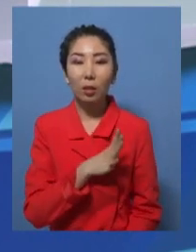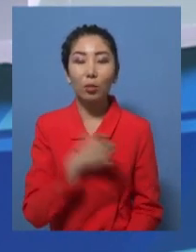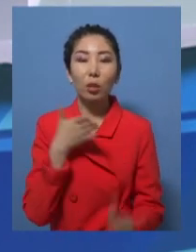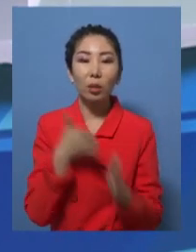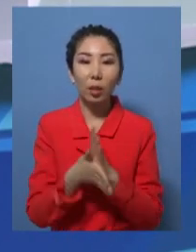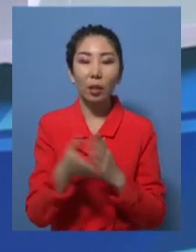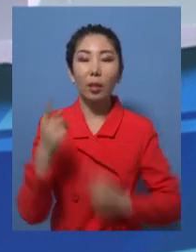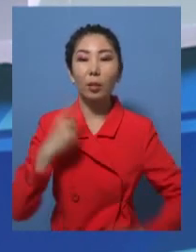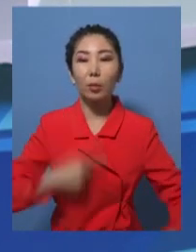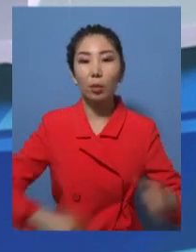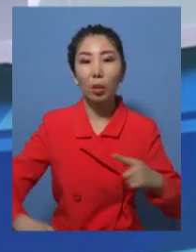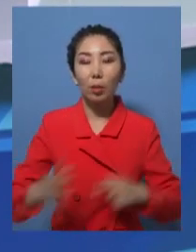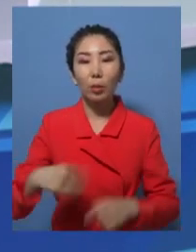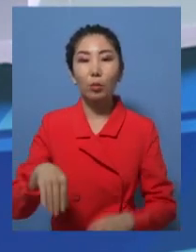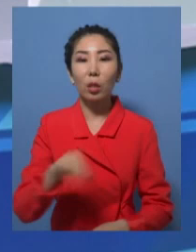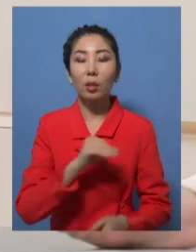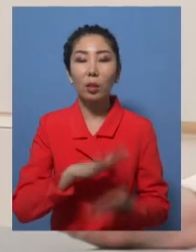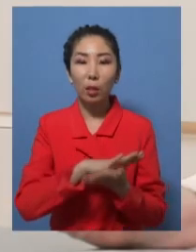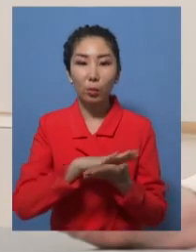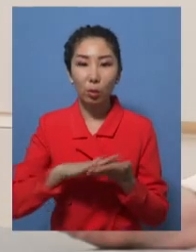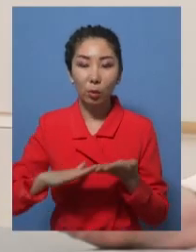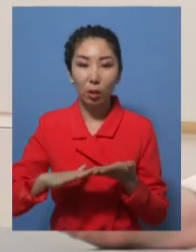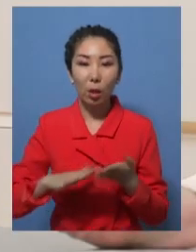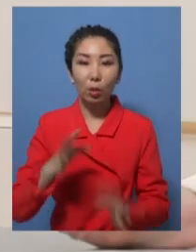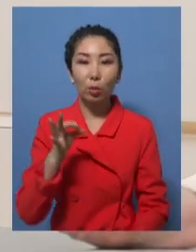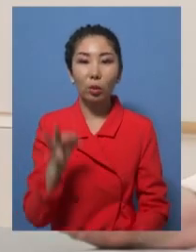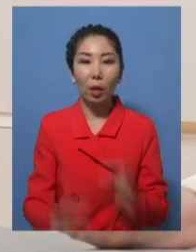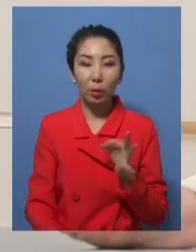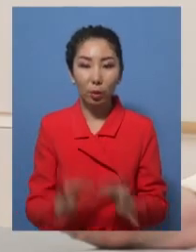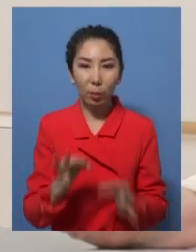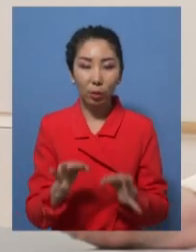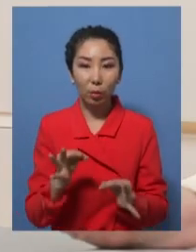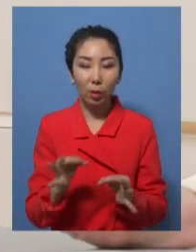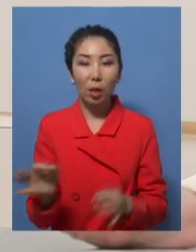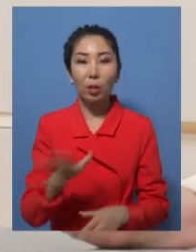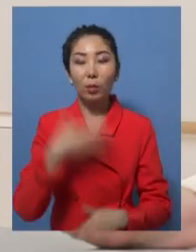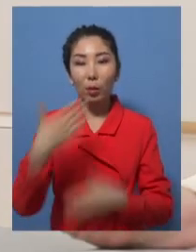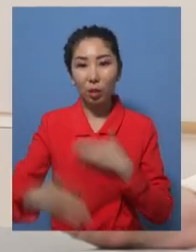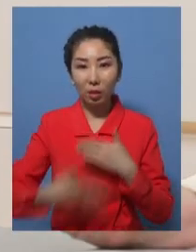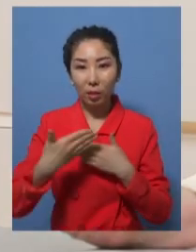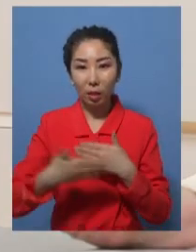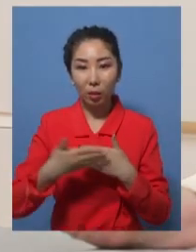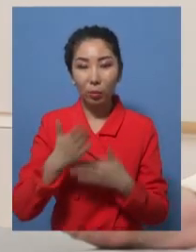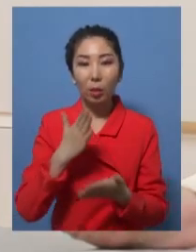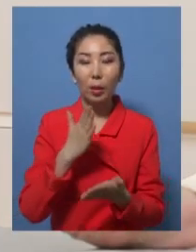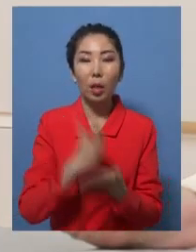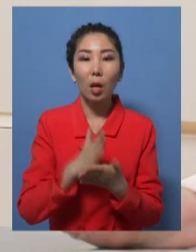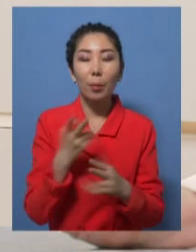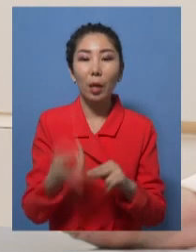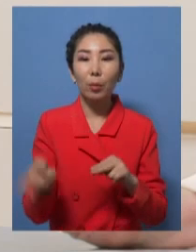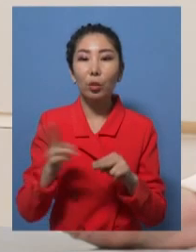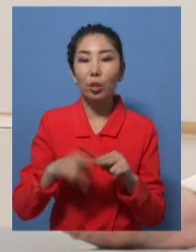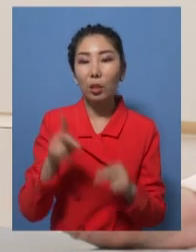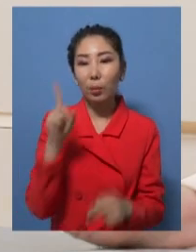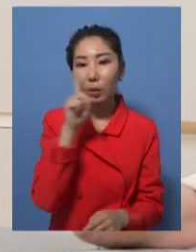келтірілген шығынды қайтарып беріп жатты, кешірім беріп, болмаса жаңа сотқа, соттың жазасын алып жатқандар да бар. Дегенмен бұл кішкене